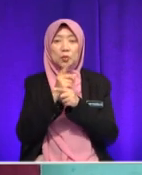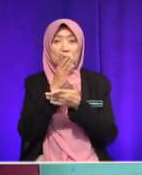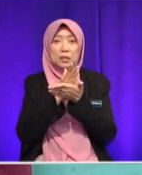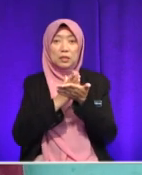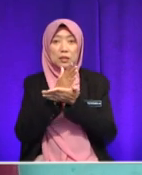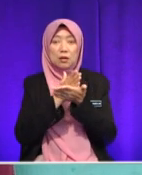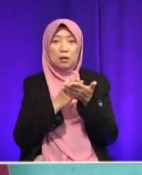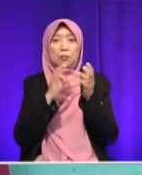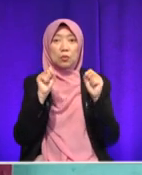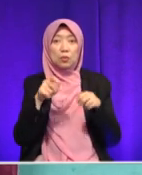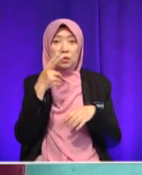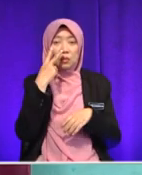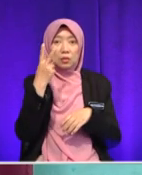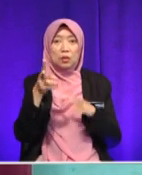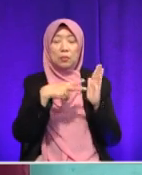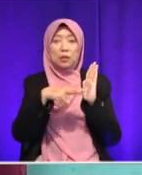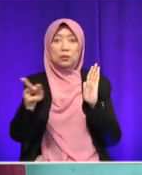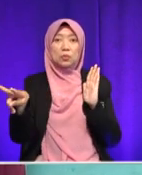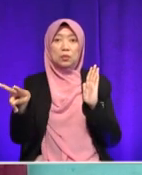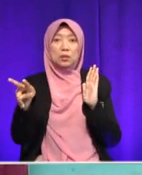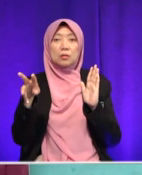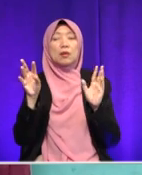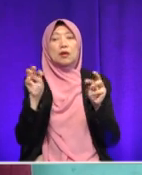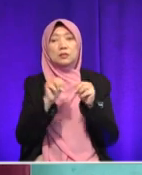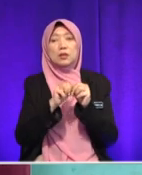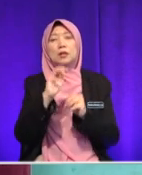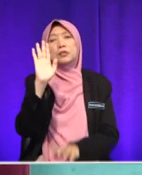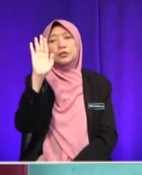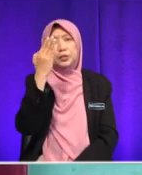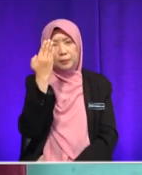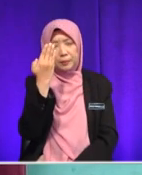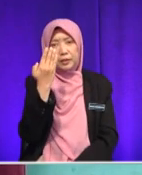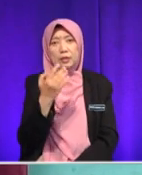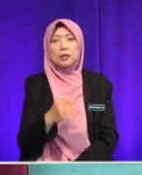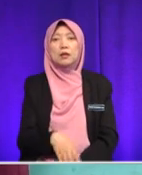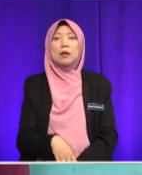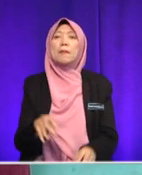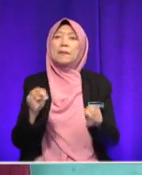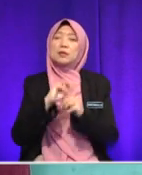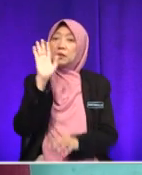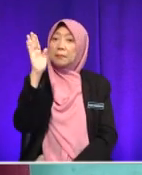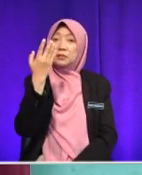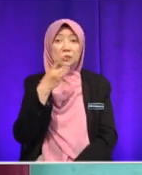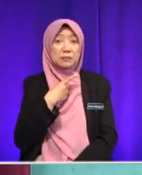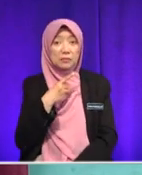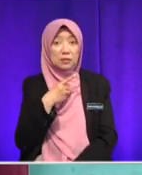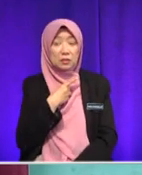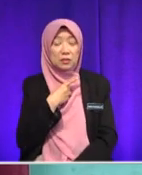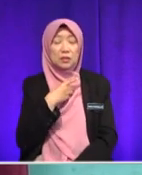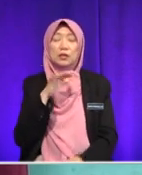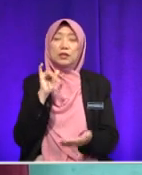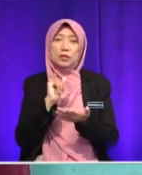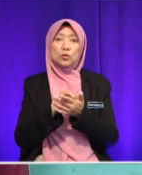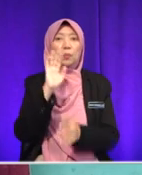Betul. Jadi anda boleh lihat, pantulan sebenarnya adalah seperti cermin. Dia macam mencerminkan diri. Jadi itu